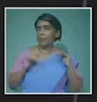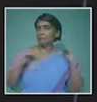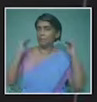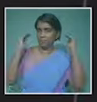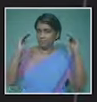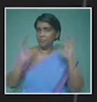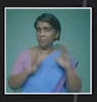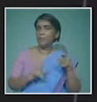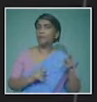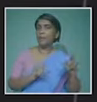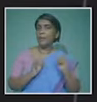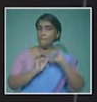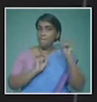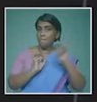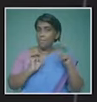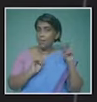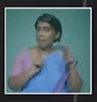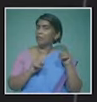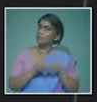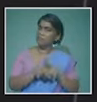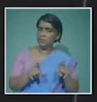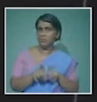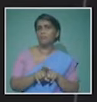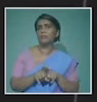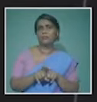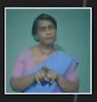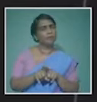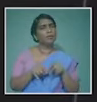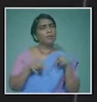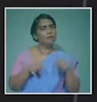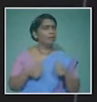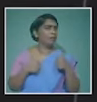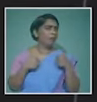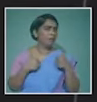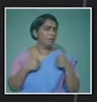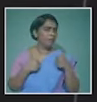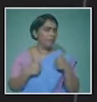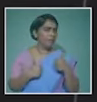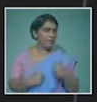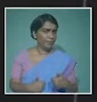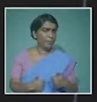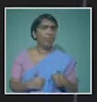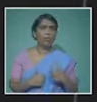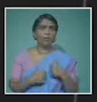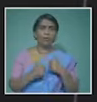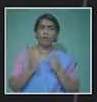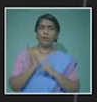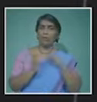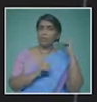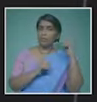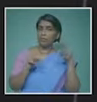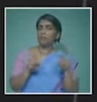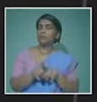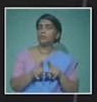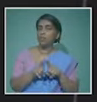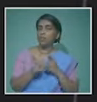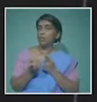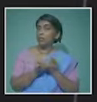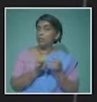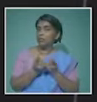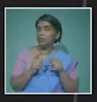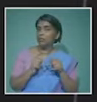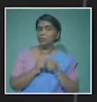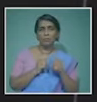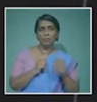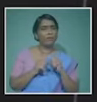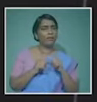என்று போற்றி புகழ்வதற்கு காரணம் என்ன? எத்தனை பாடசாலைகளை தரமுயர்த்தி விஞ்ஞான பிரிவுகளை ஆரம்பித்தோம். ஆங்கில ஆசிரியர் தட்டுப்பாடு